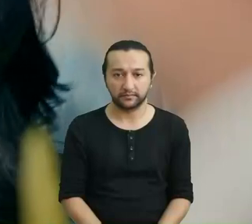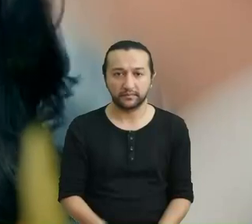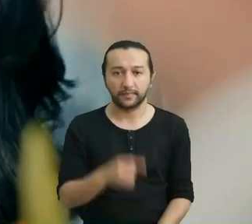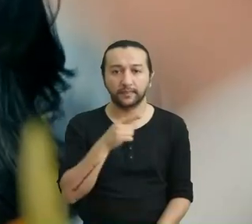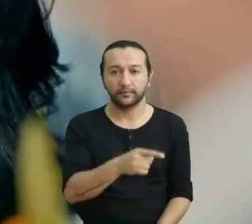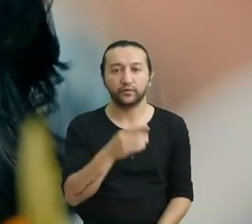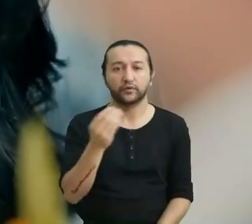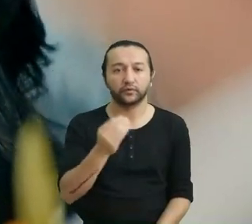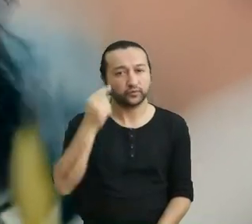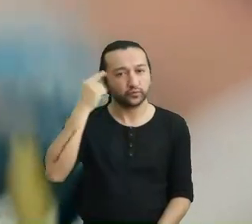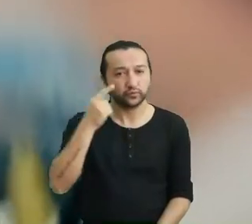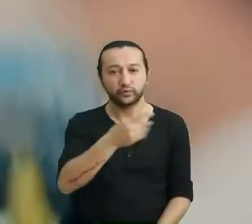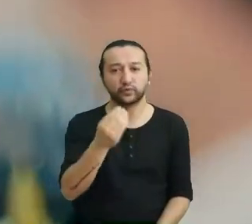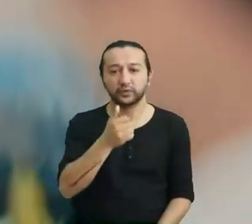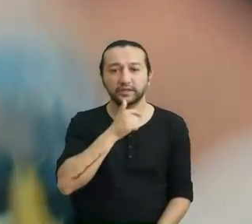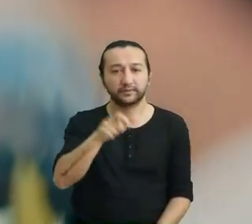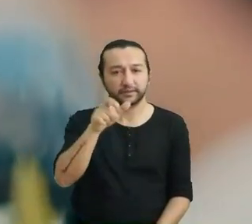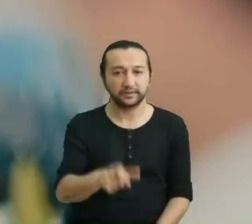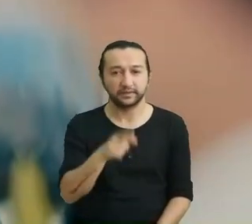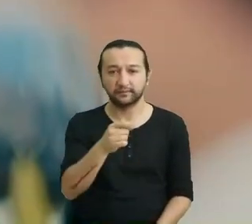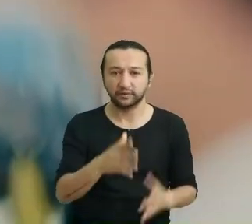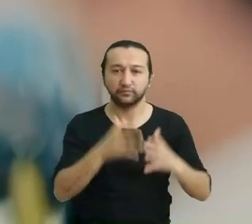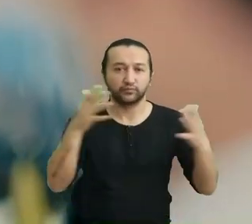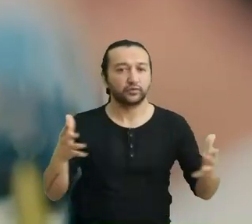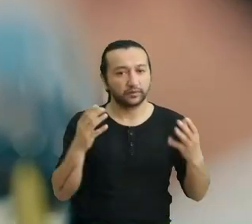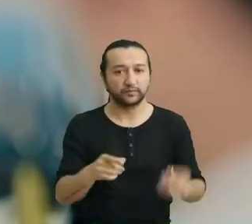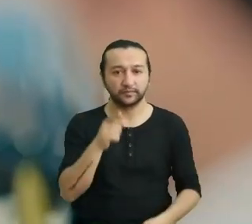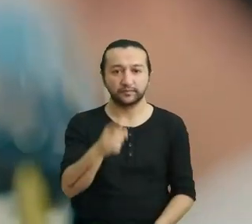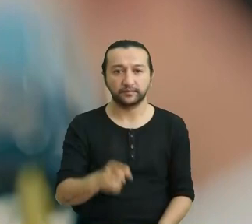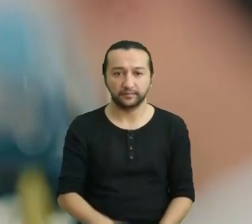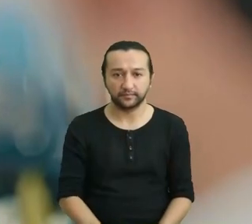Bu küçük düşünen küçük adamı biraz büyütelim bakalım.